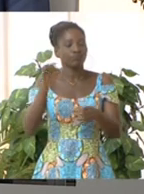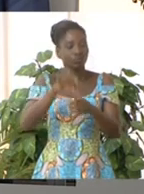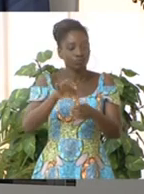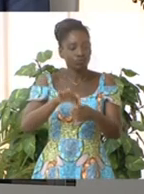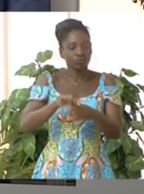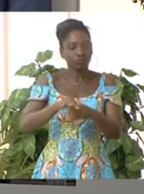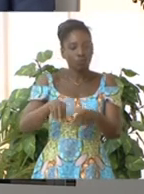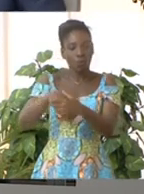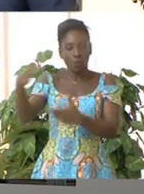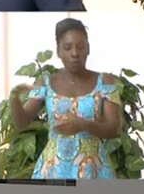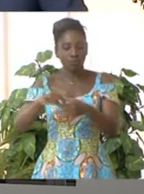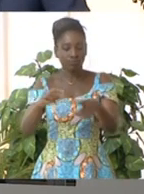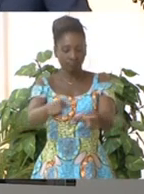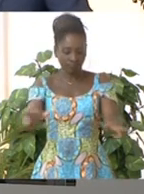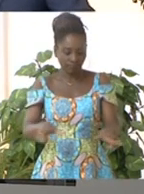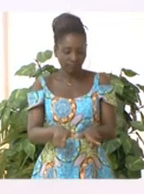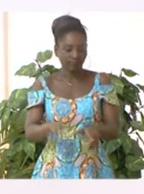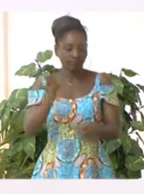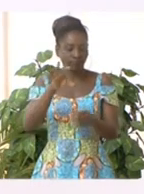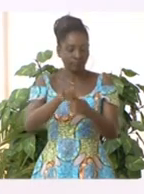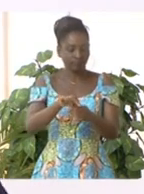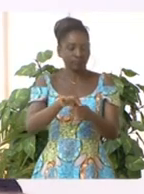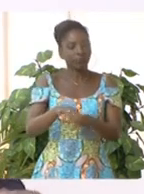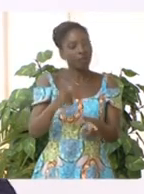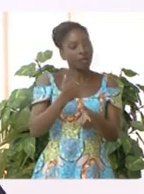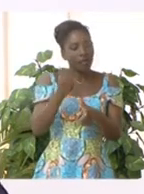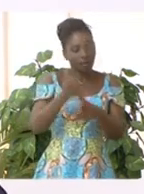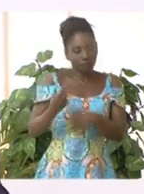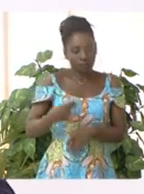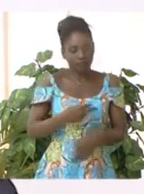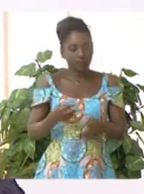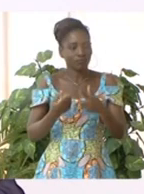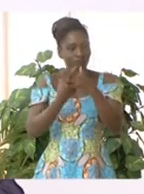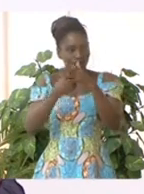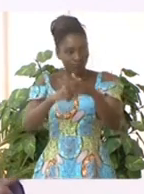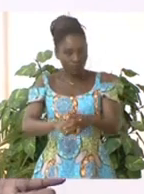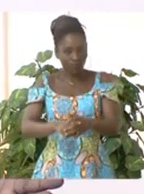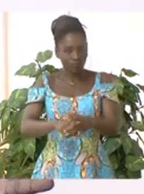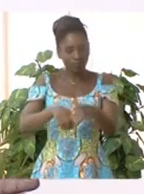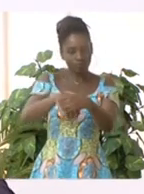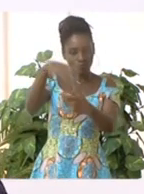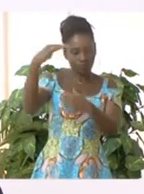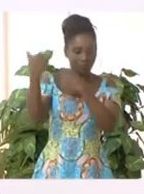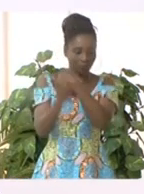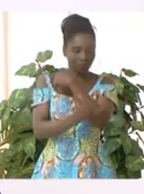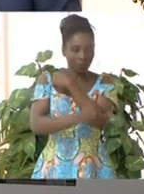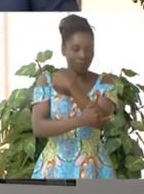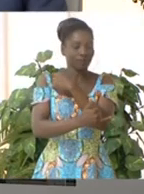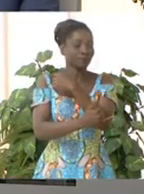proclamation des résultats. Alors nous y sommes, on commence par la diaspora avec l'Allemagne.